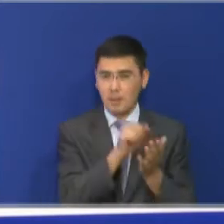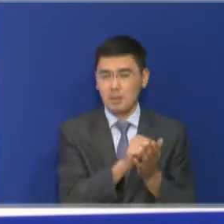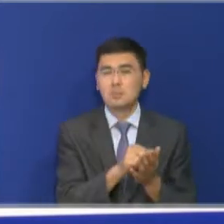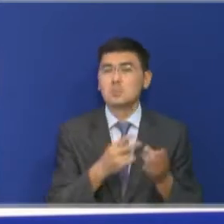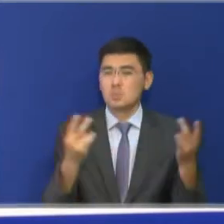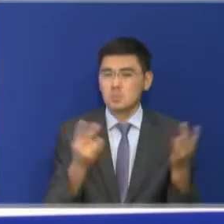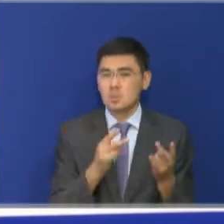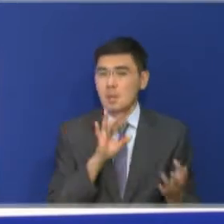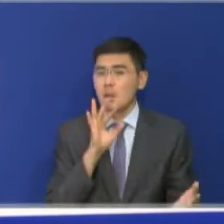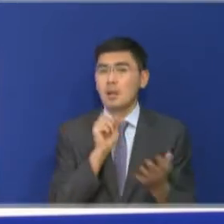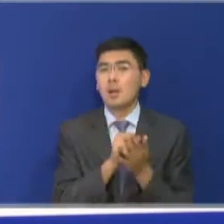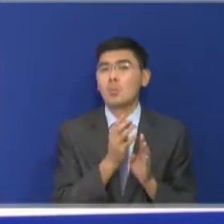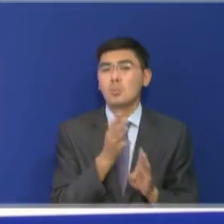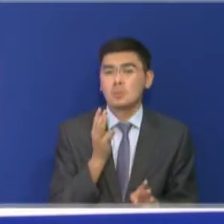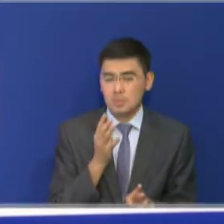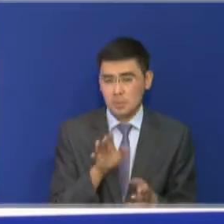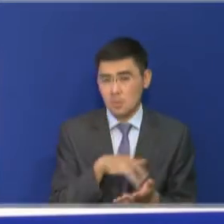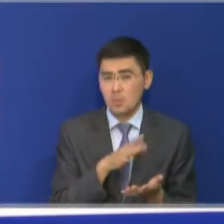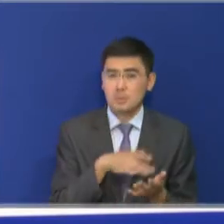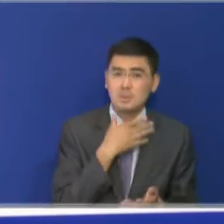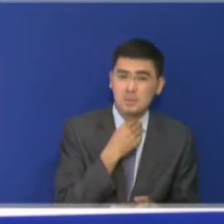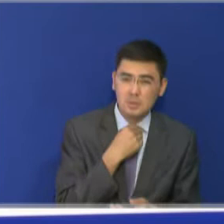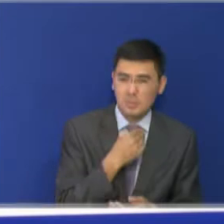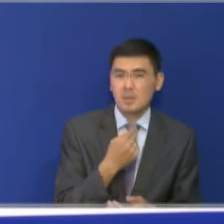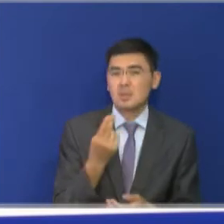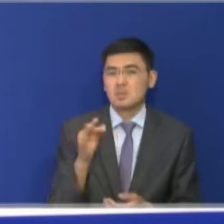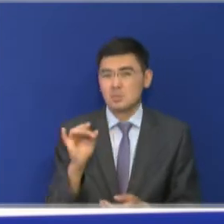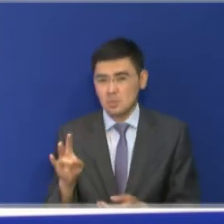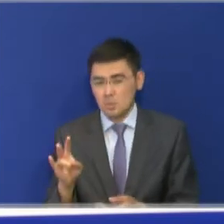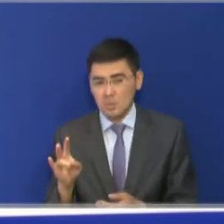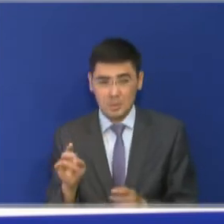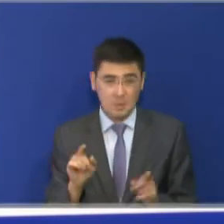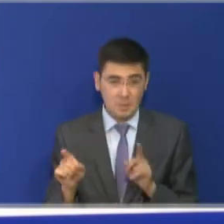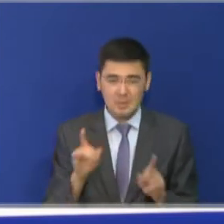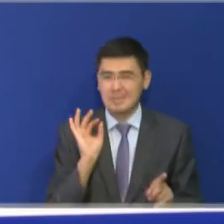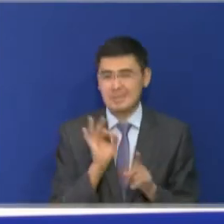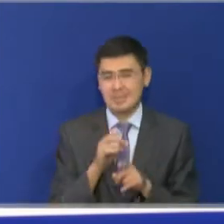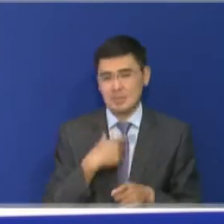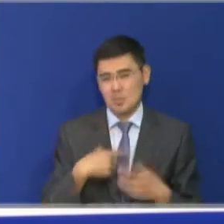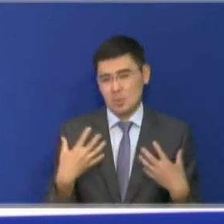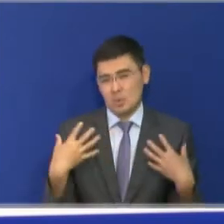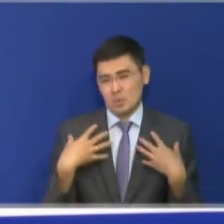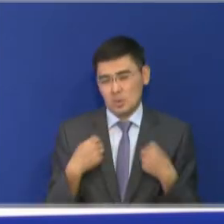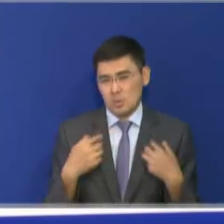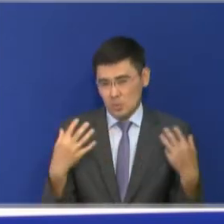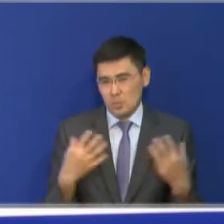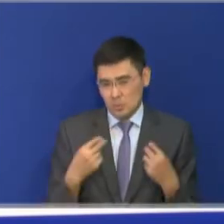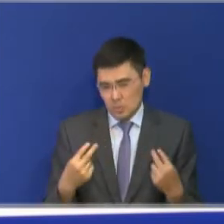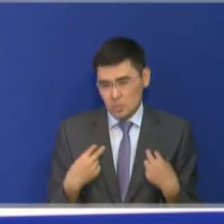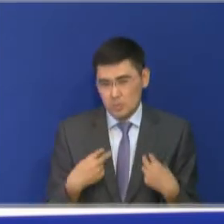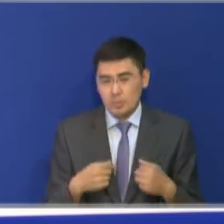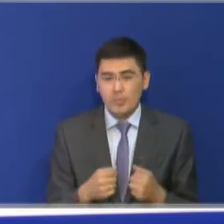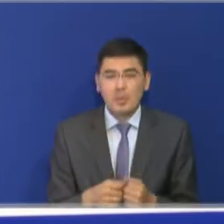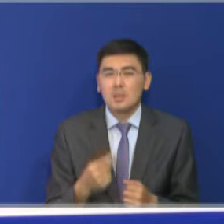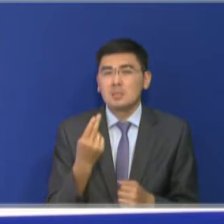ала брондау шаралары семейліктер мен орталық қызметкерлерінің қауіпсіздігін қамтамасыз ету мақсатында қабылданды. Сондай-ақ